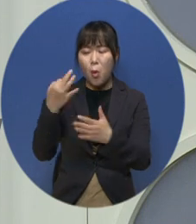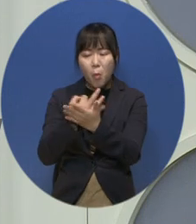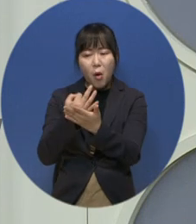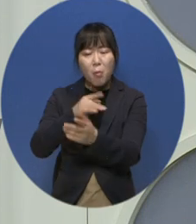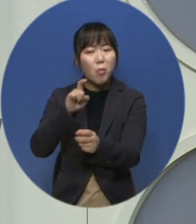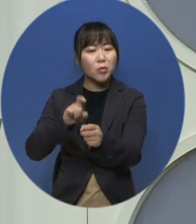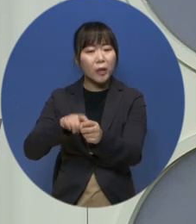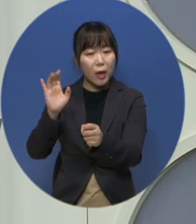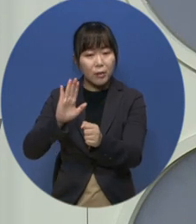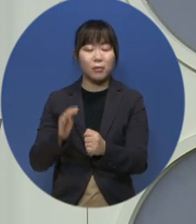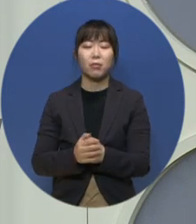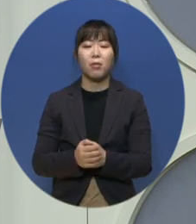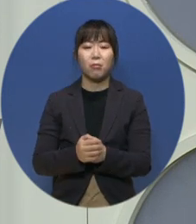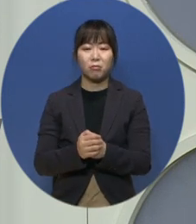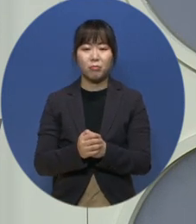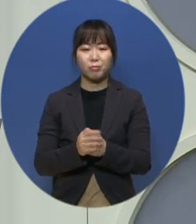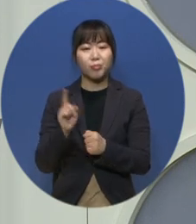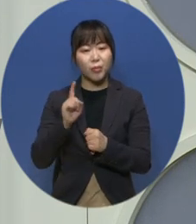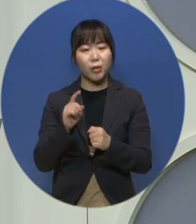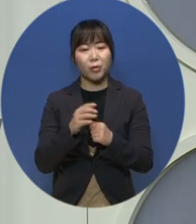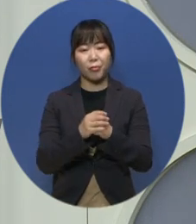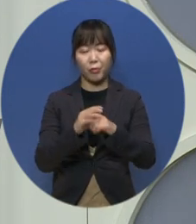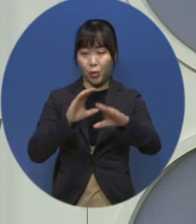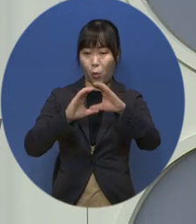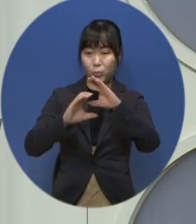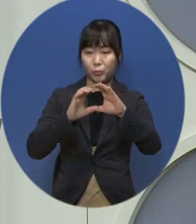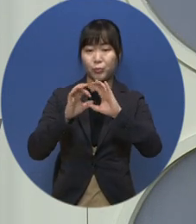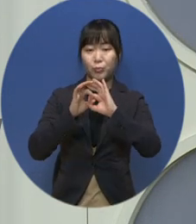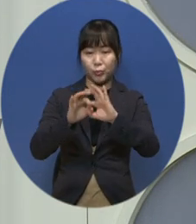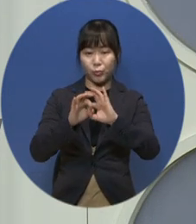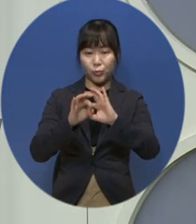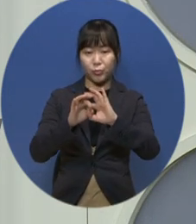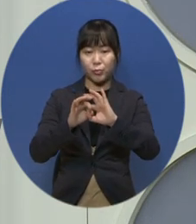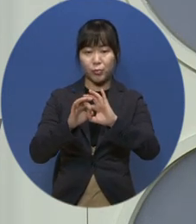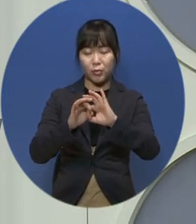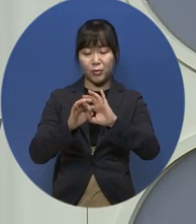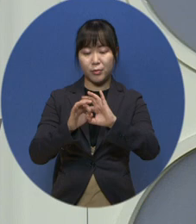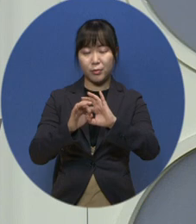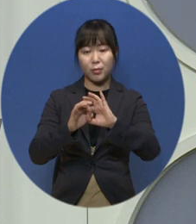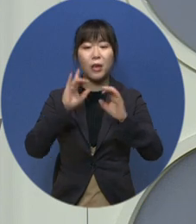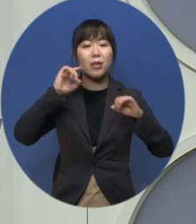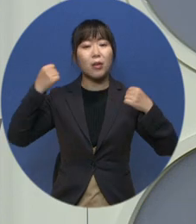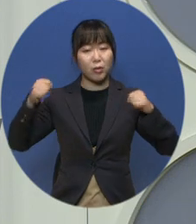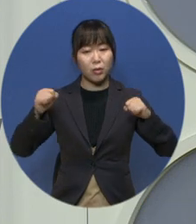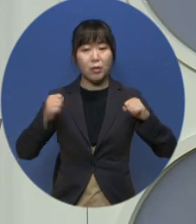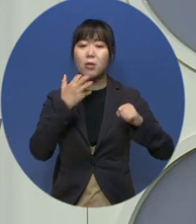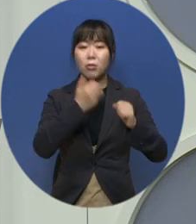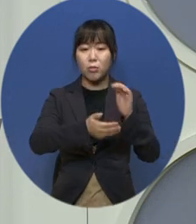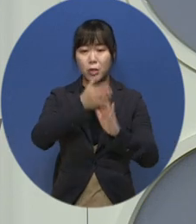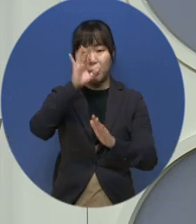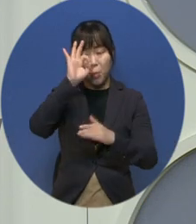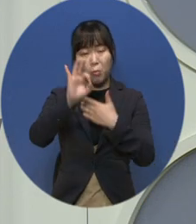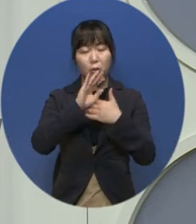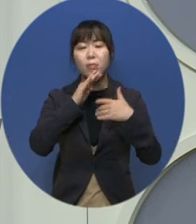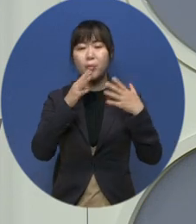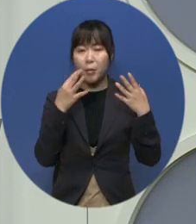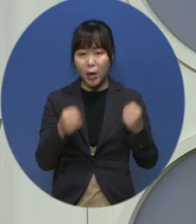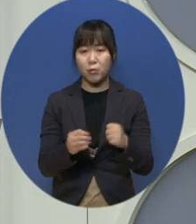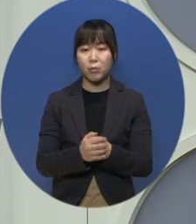아니고 그다음에 어떤 그 커뮤니티를 위한 그런 연극. 지금 우리 서울시만 해도 굉장히